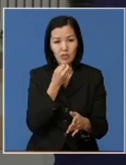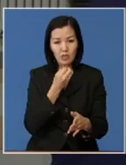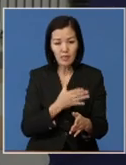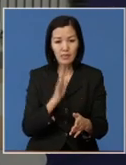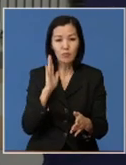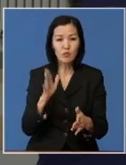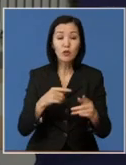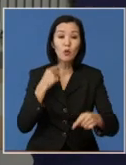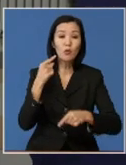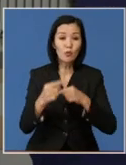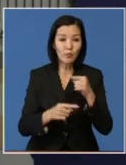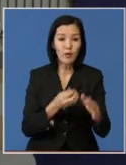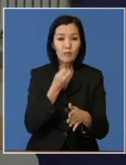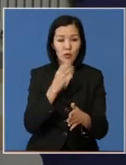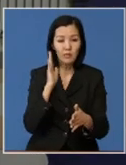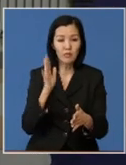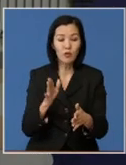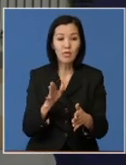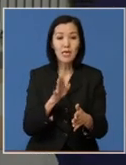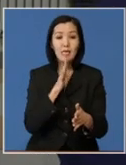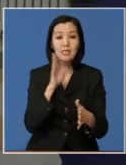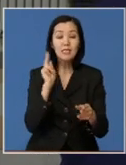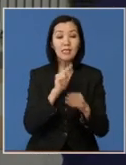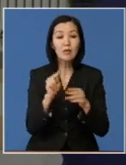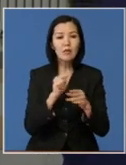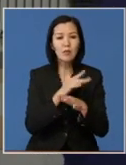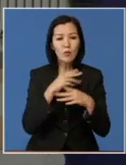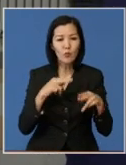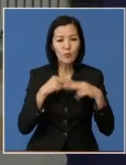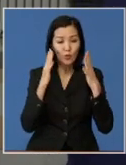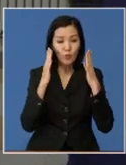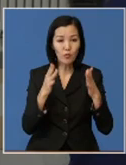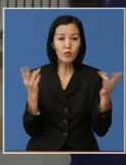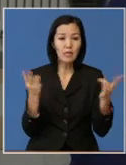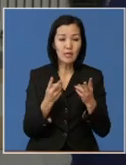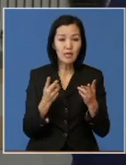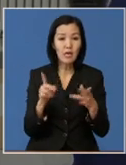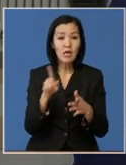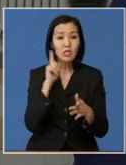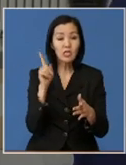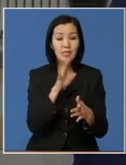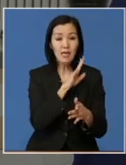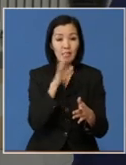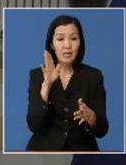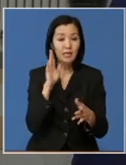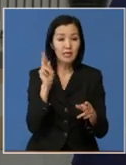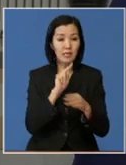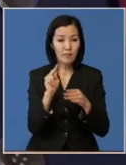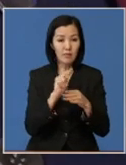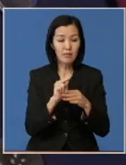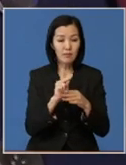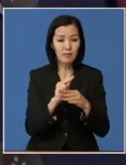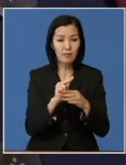болады. Сондықтан да қыз балалардың тәрбиесіне көп көңіл бөлеміз. Қыз балалармен қоса жас аналардың тәрбиесі де